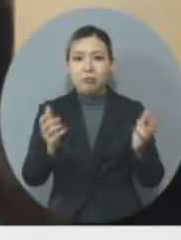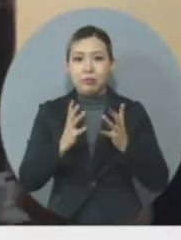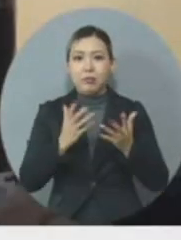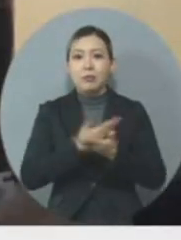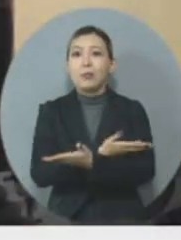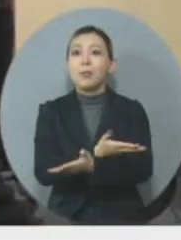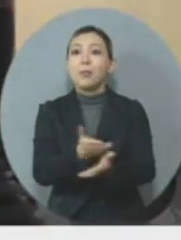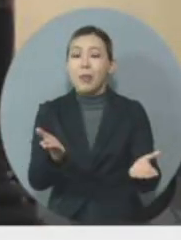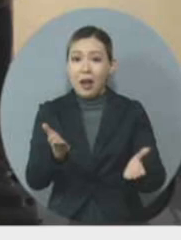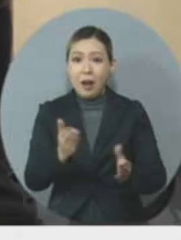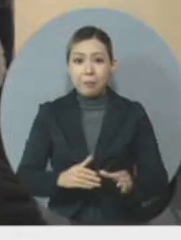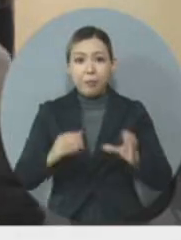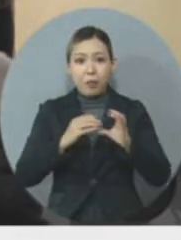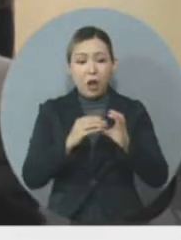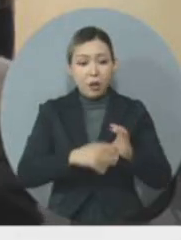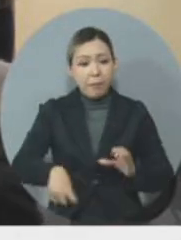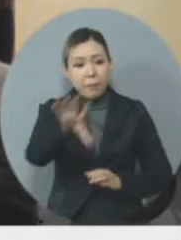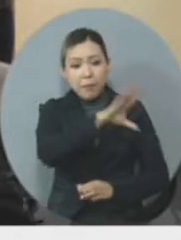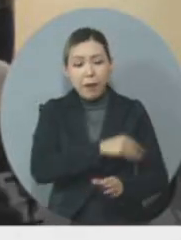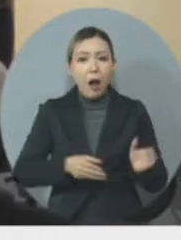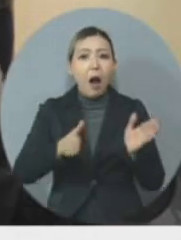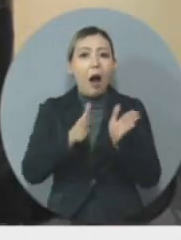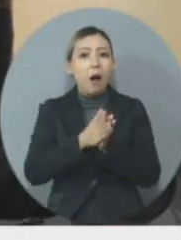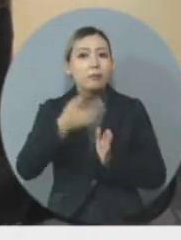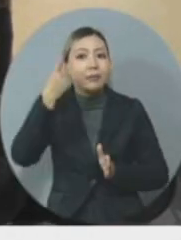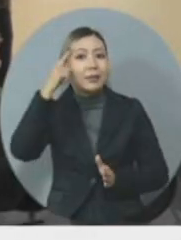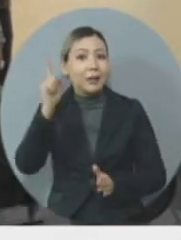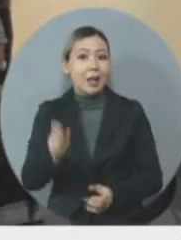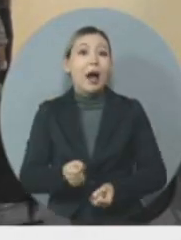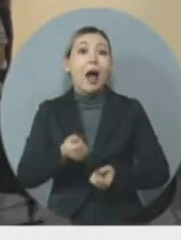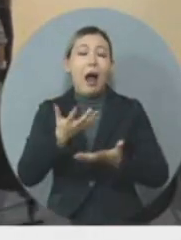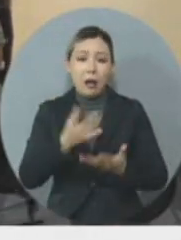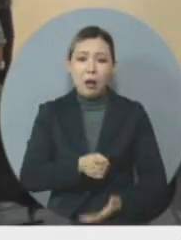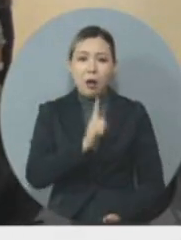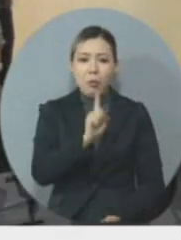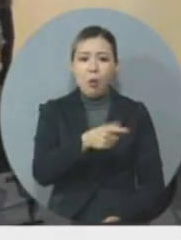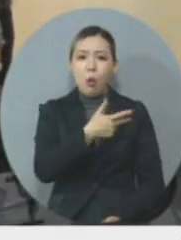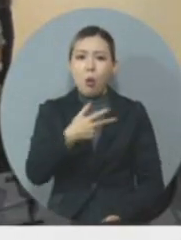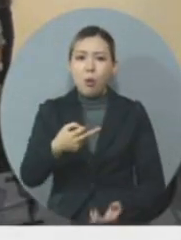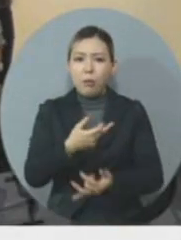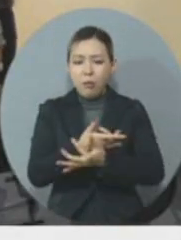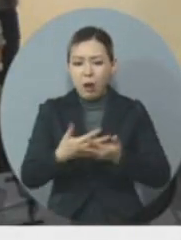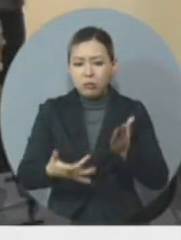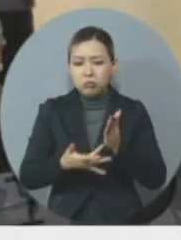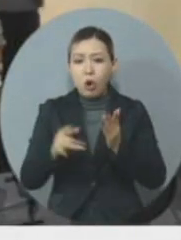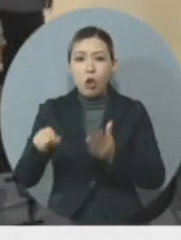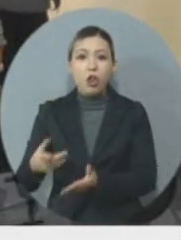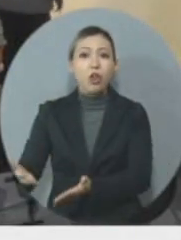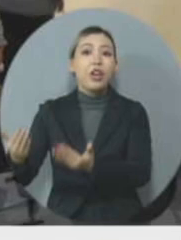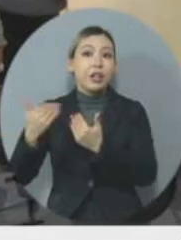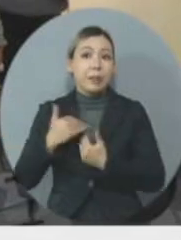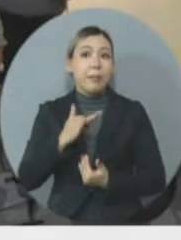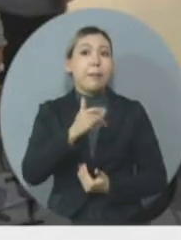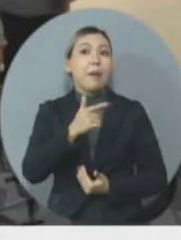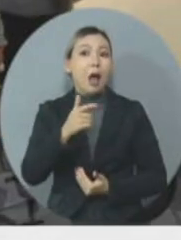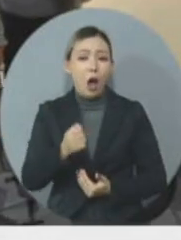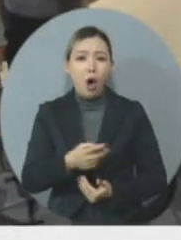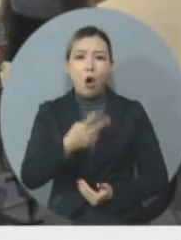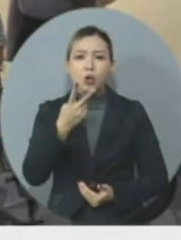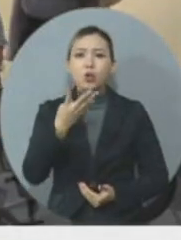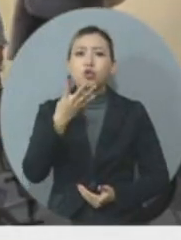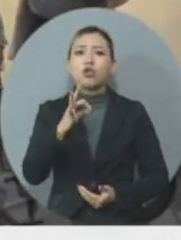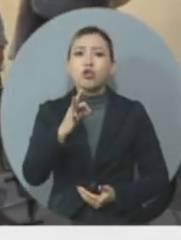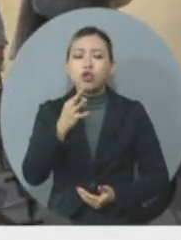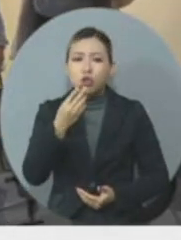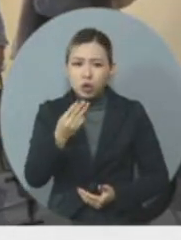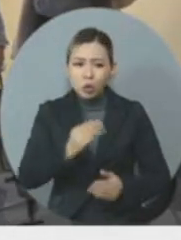Эрдэмчүүд бид хамтдаа санаачилж хийж байгаа ажил энэ дээр 1300-аад тоног төхөөрөмжүүд ирж байгаа. 240 одоо иж бүрэн үйлдвэр орж